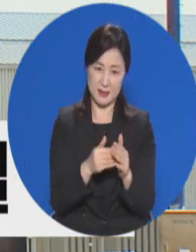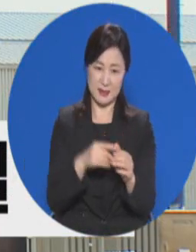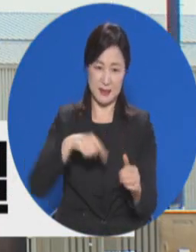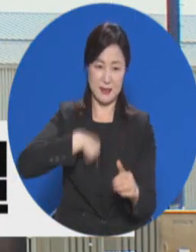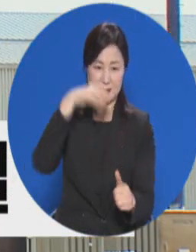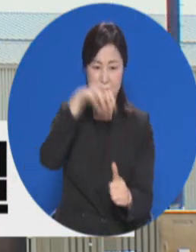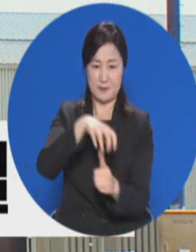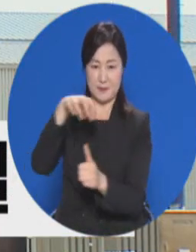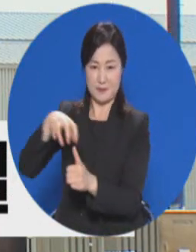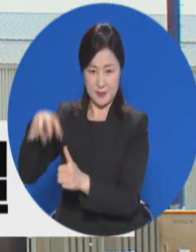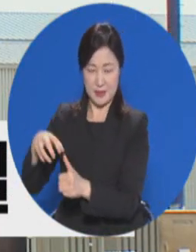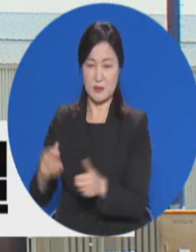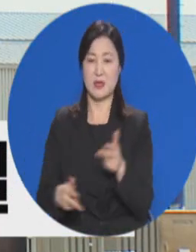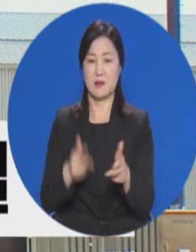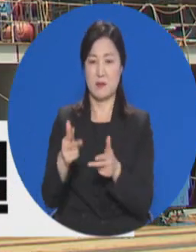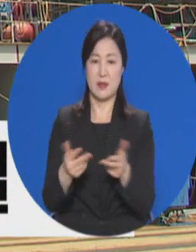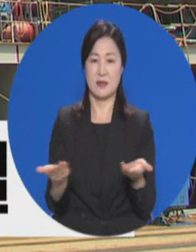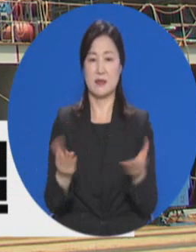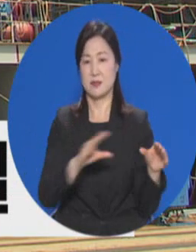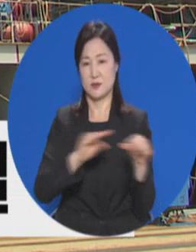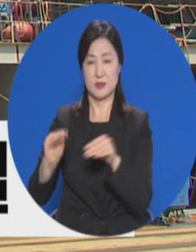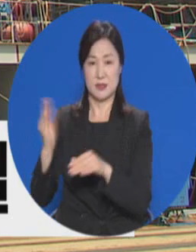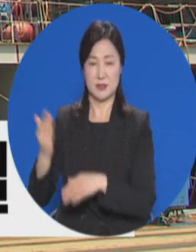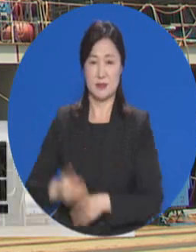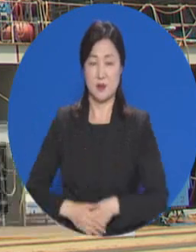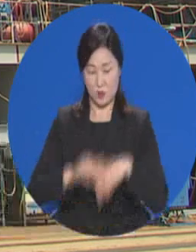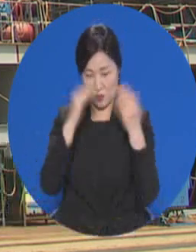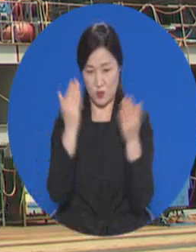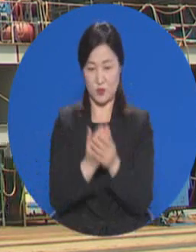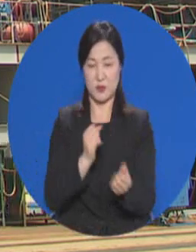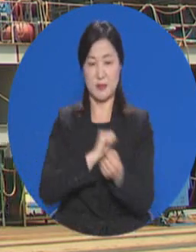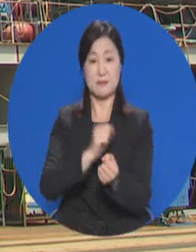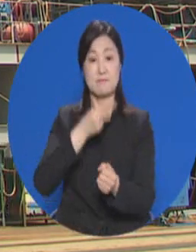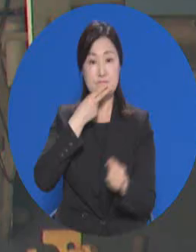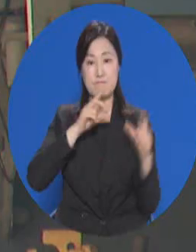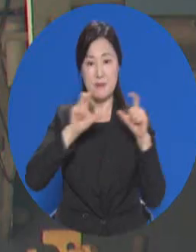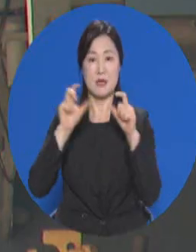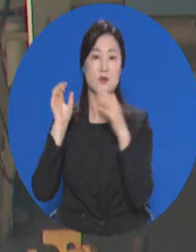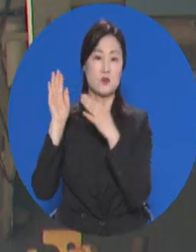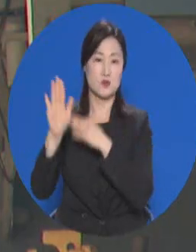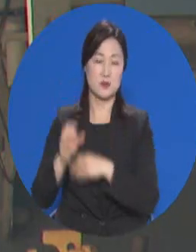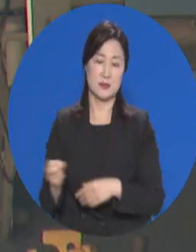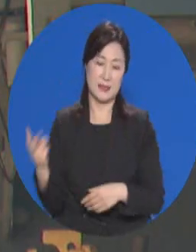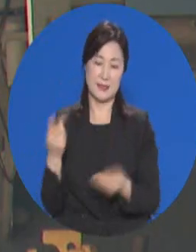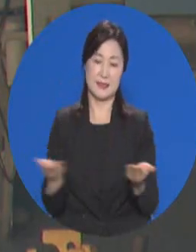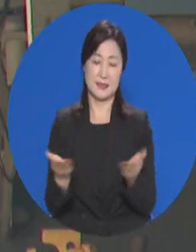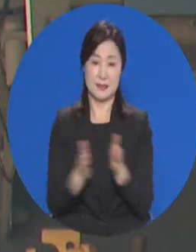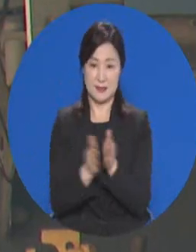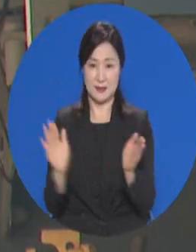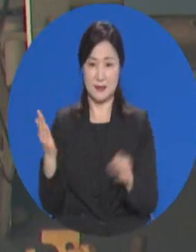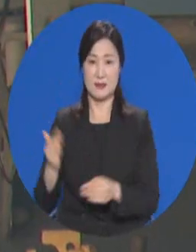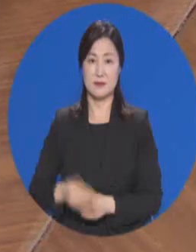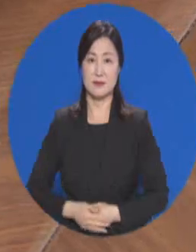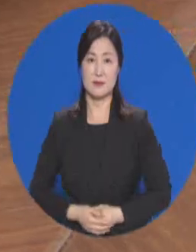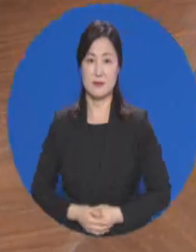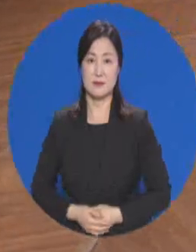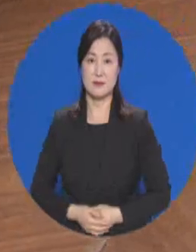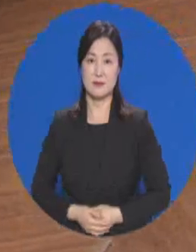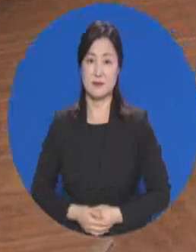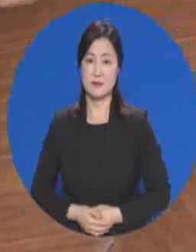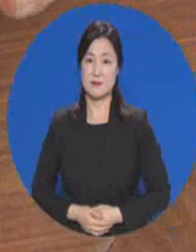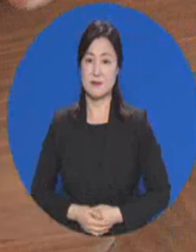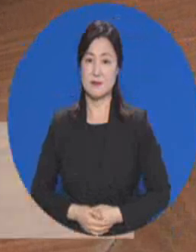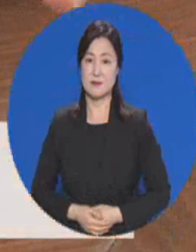선박 공정이 일시 중단됐습니다. 모두 음성 판정이 나온 뒤에야 작업은 재개됐습니다.